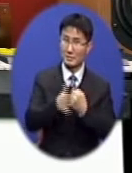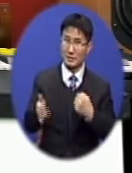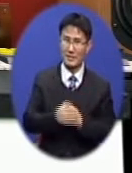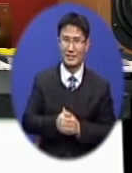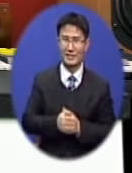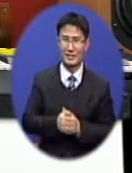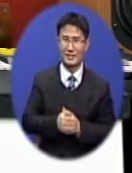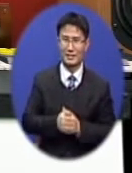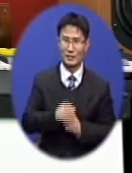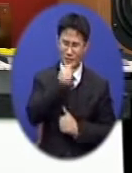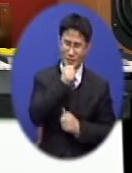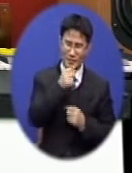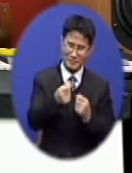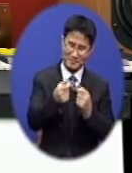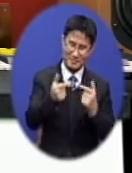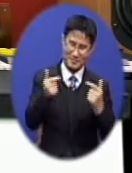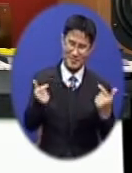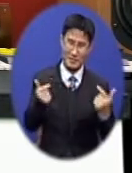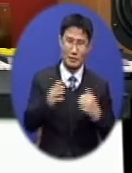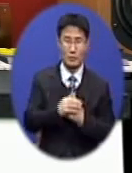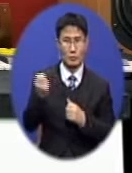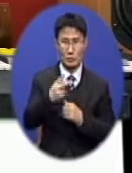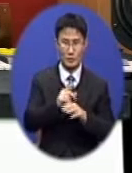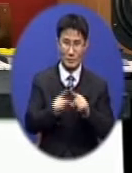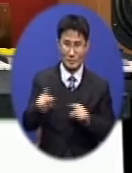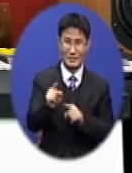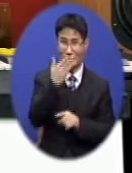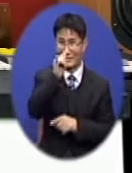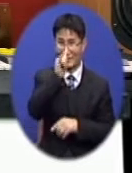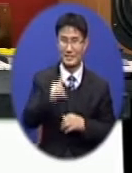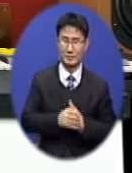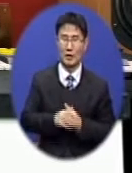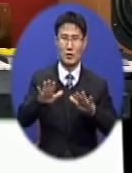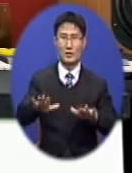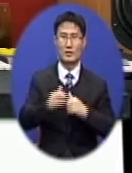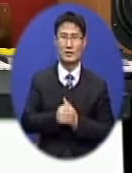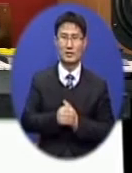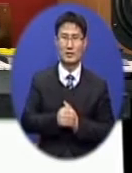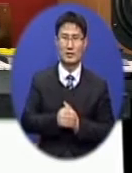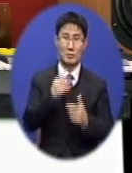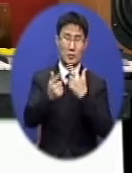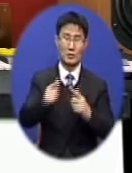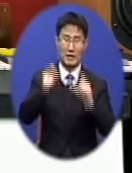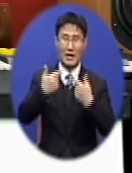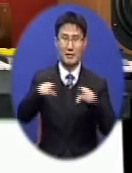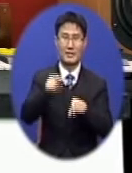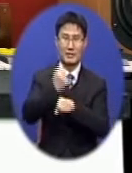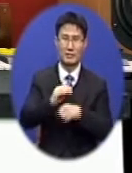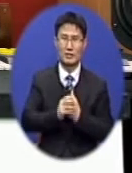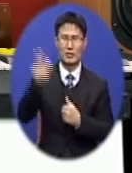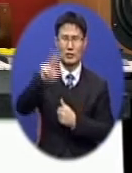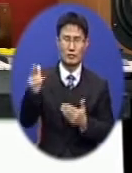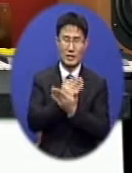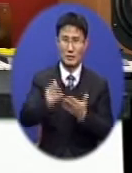그래요. 그동안 또 많이 쌓이잖아요. 많이 또 예. 뒤바뀔 수도 있죠. 예. 예, 오늘 목요일 함께하고 계시는 전국